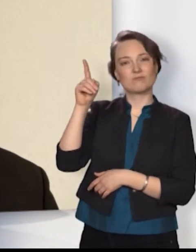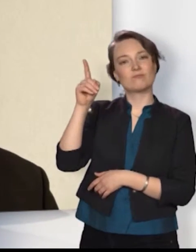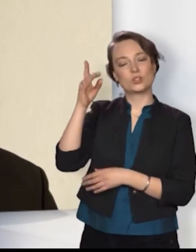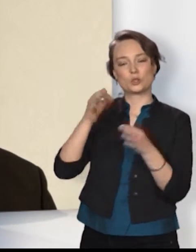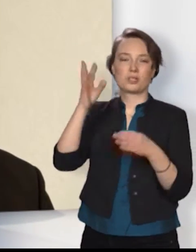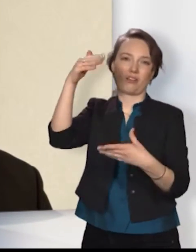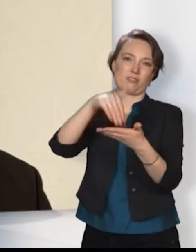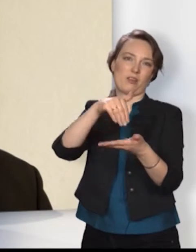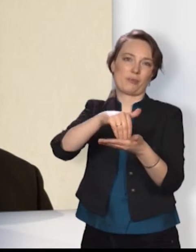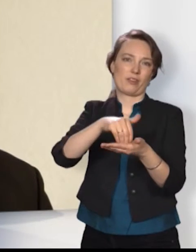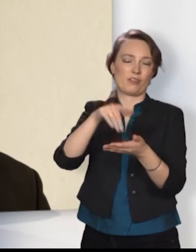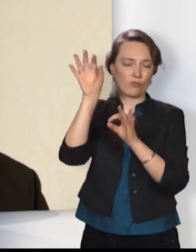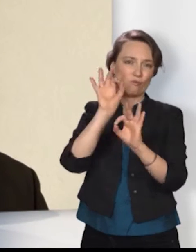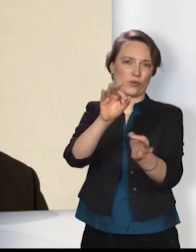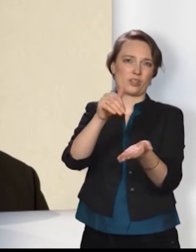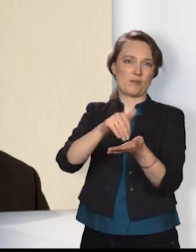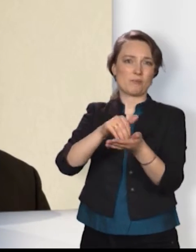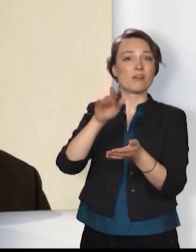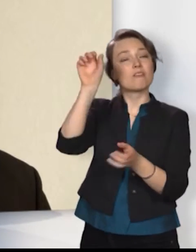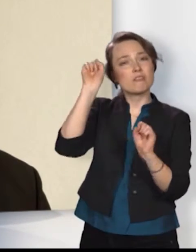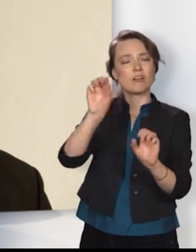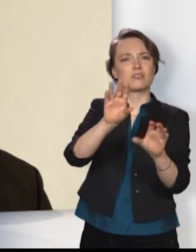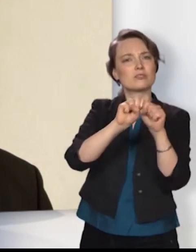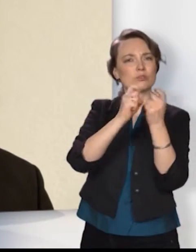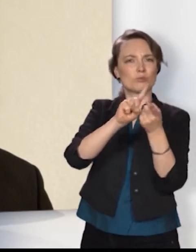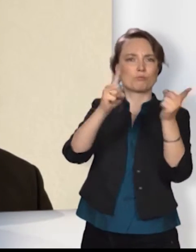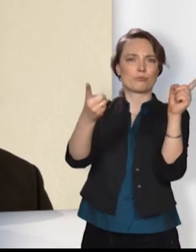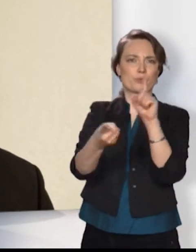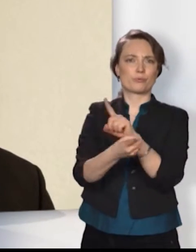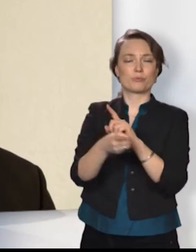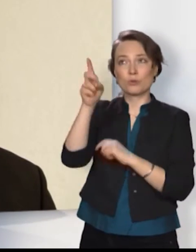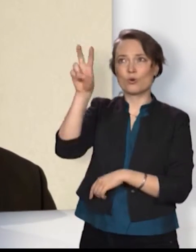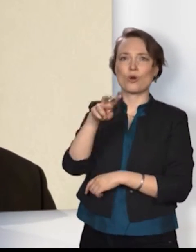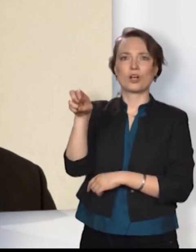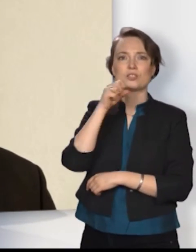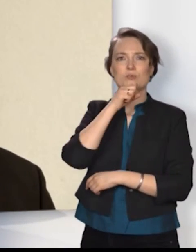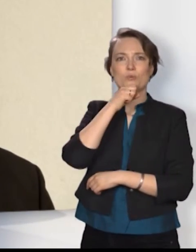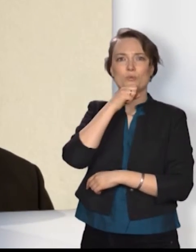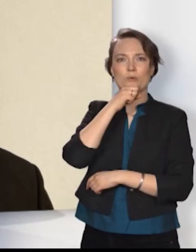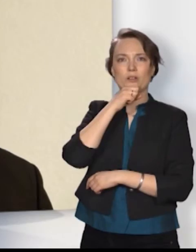und das Blatt wenden kann. Der Kreuzbube, unser Trumpf, der Sohn Gottes am Kreuz.